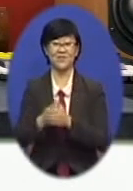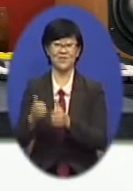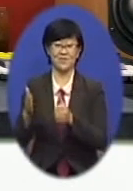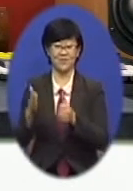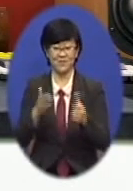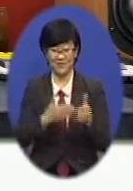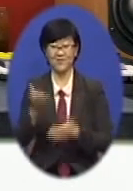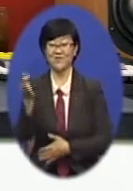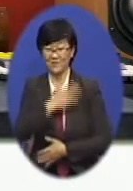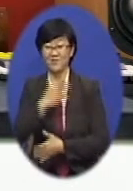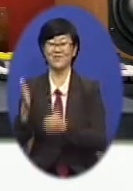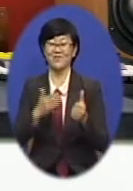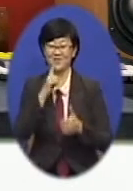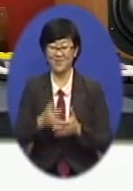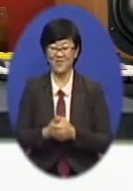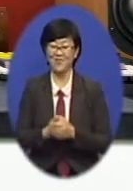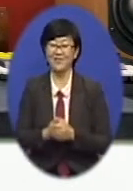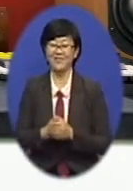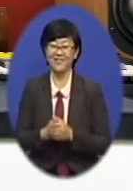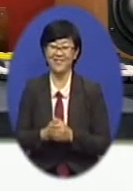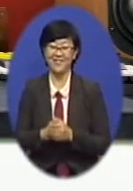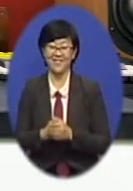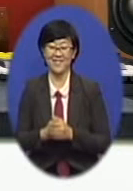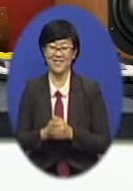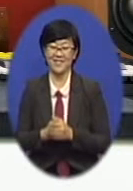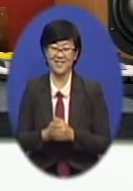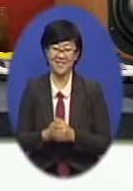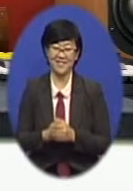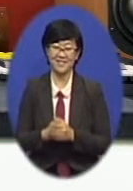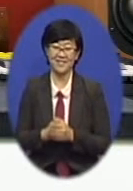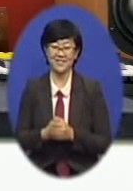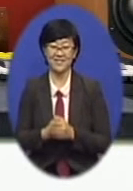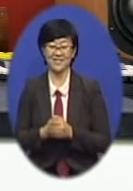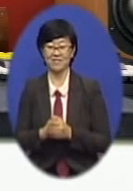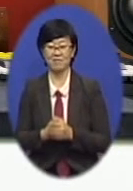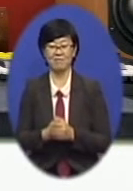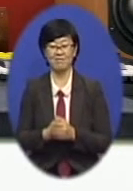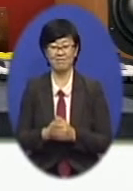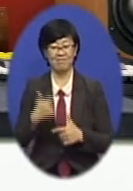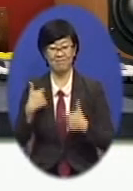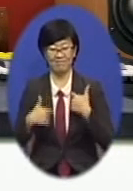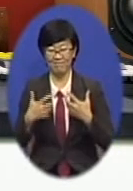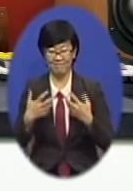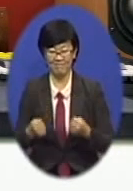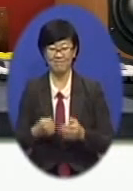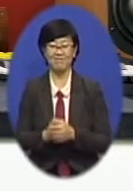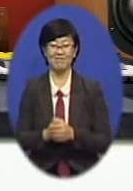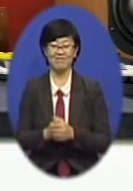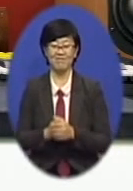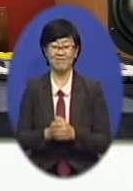건강하시고 부자 되세요. 예. 아유 감사합니다. 아주 흥이 많으시네요. 그래요.